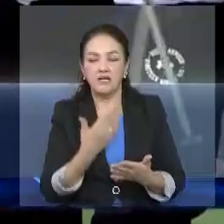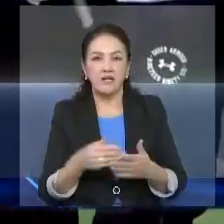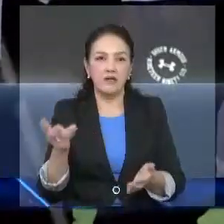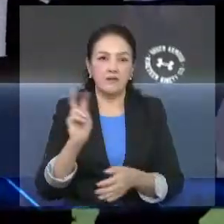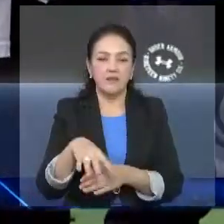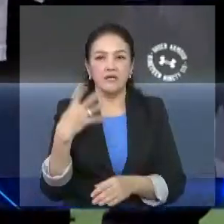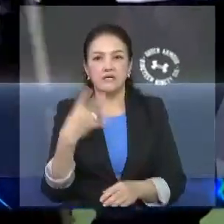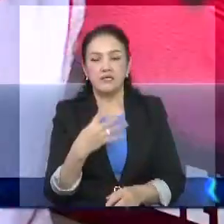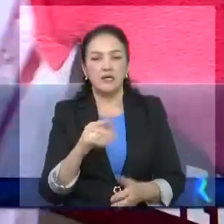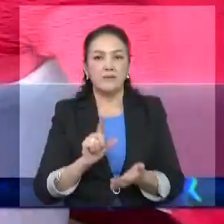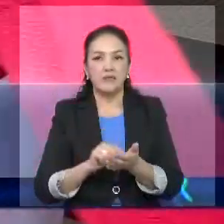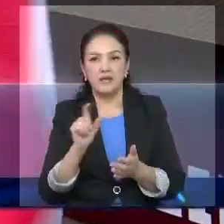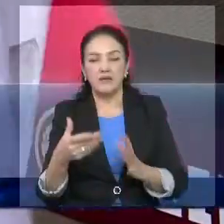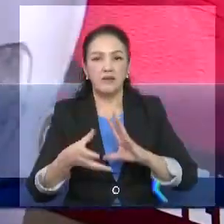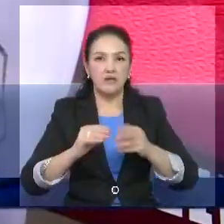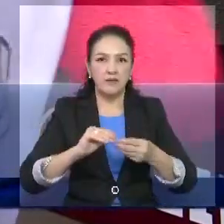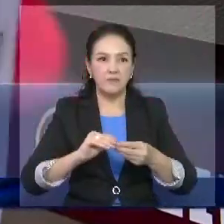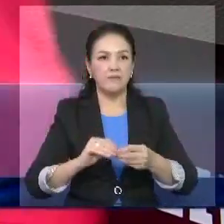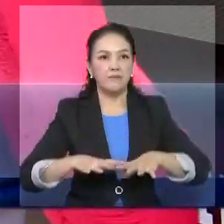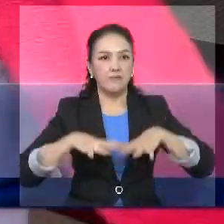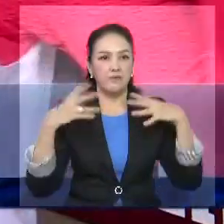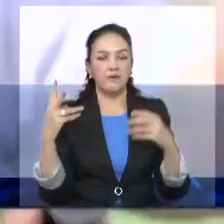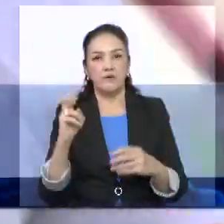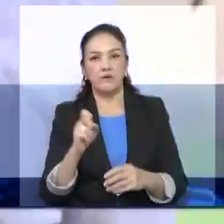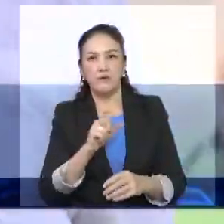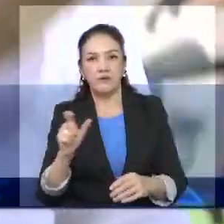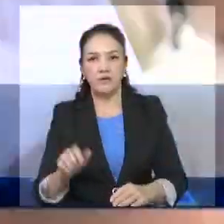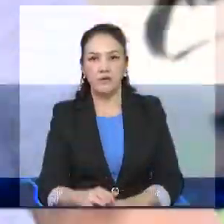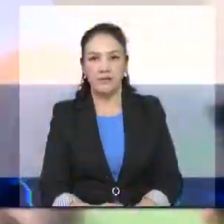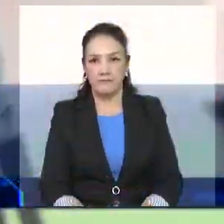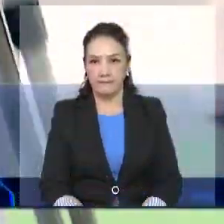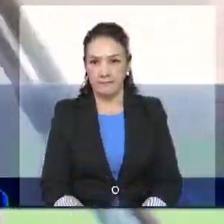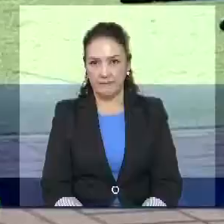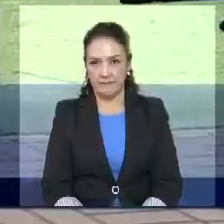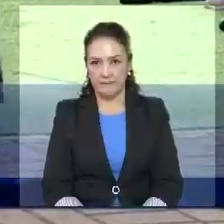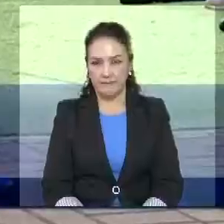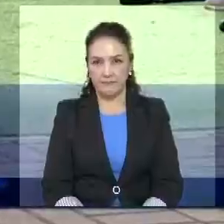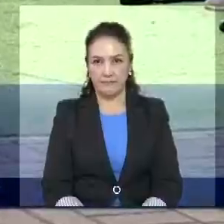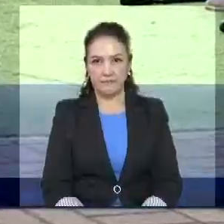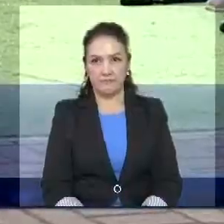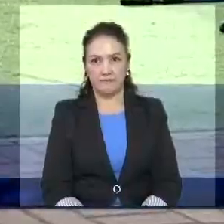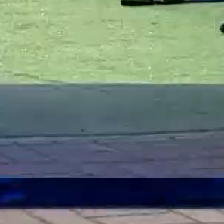порядка 40 пенсионеров. В общей сложности более 200 человек. Шасан Жолбаков, Самат Каликенов, телеканал Актобе.